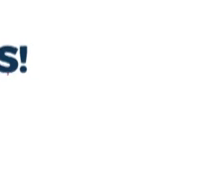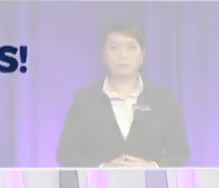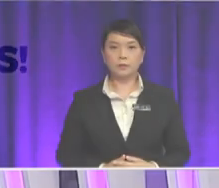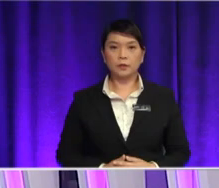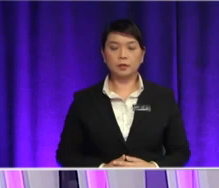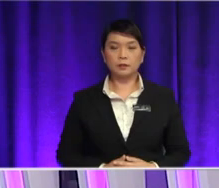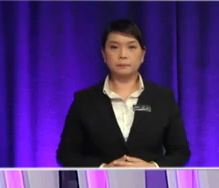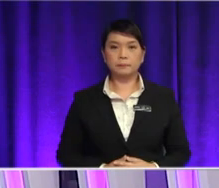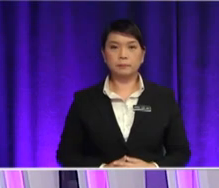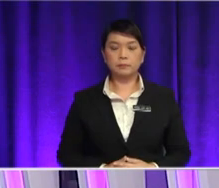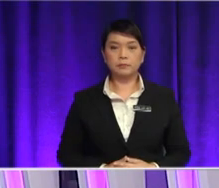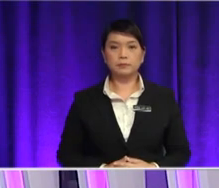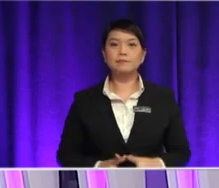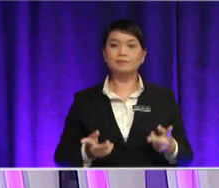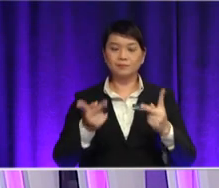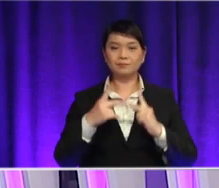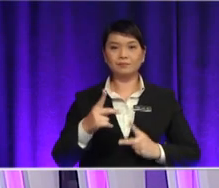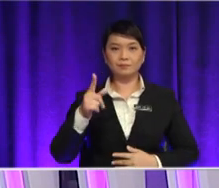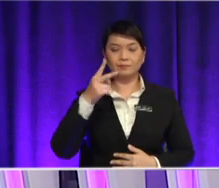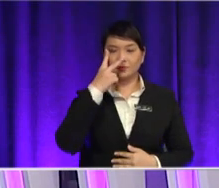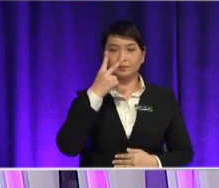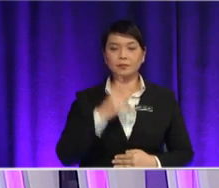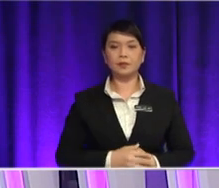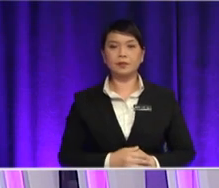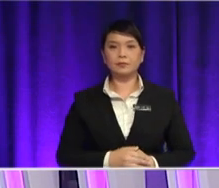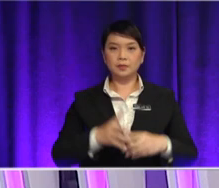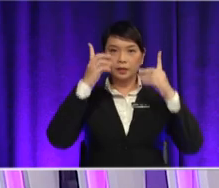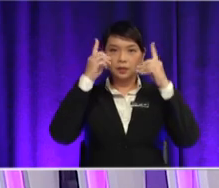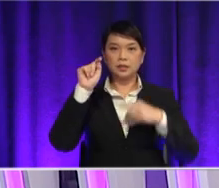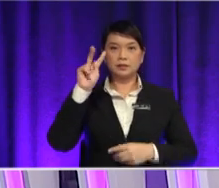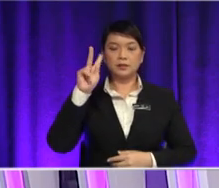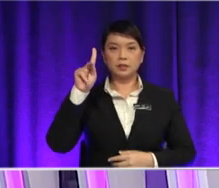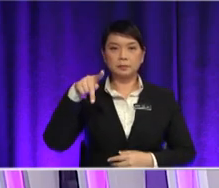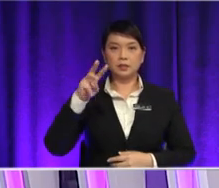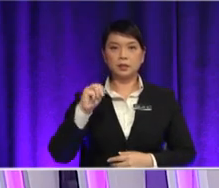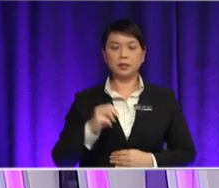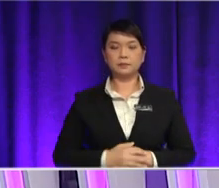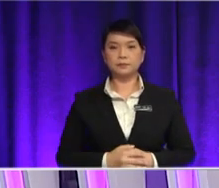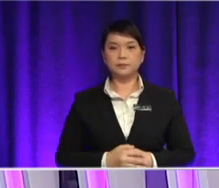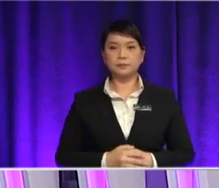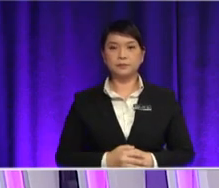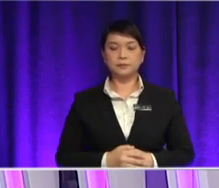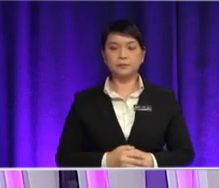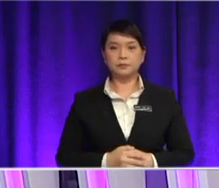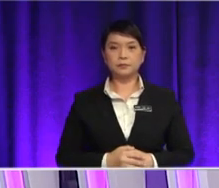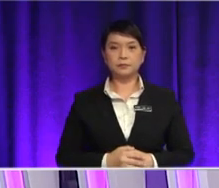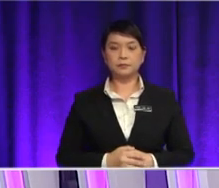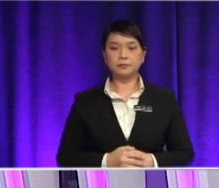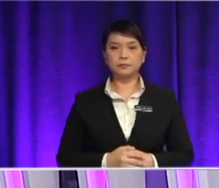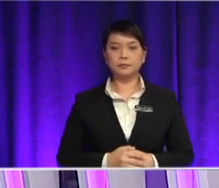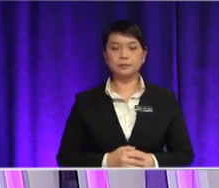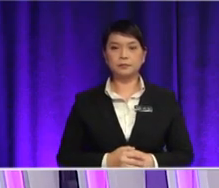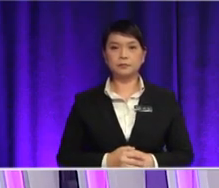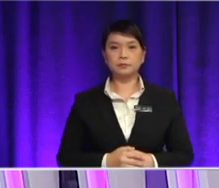KPM. Kembali menonton Didik TV KPM bagi slot menengah atas. Kita masih bersama dengan Cikgu Nur Faizah dan murid-murid dari